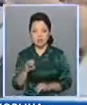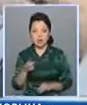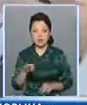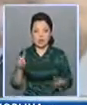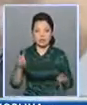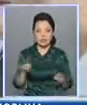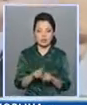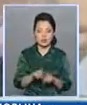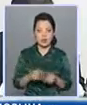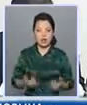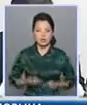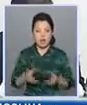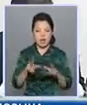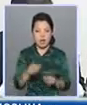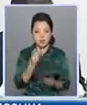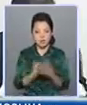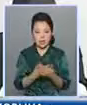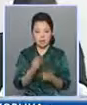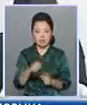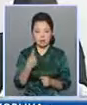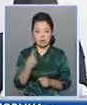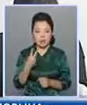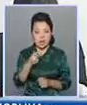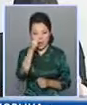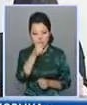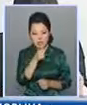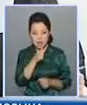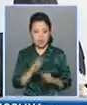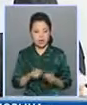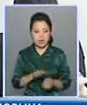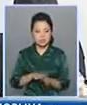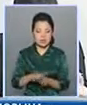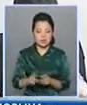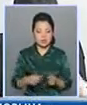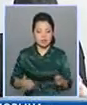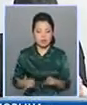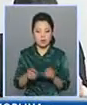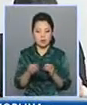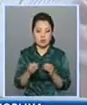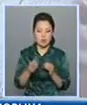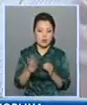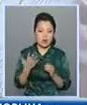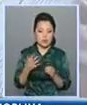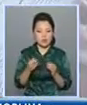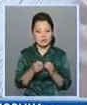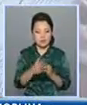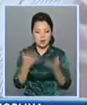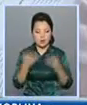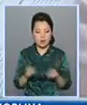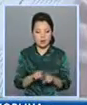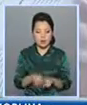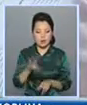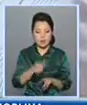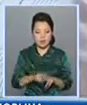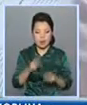тарапынан кепілдеме беру 1-2 айға созылса, енді кәсіпорындардың жобалары бар жоғы 5-15 күн ішінде қаралады. Сонымен қоса оқыту және